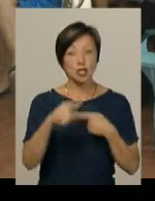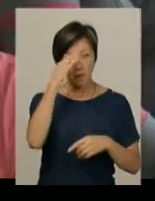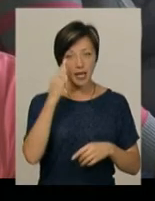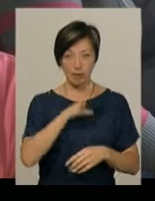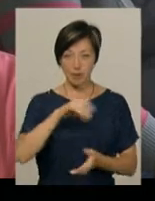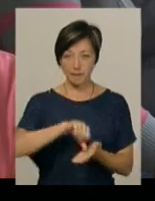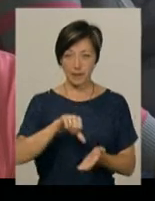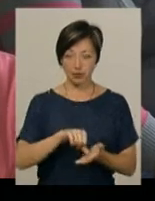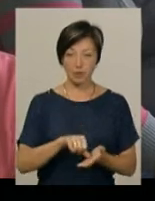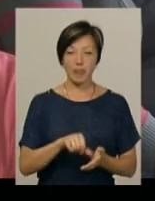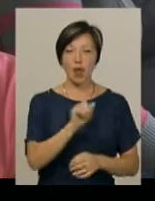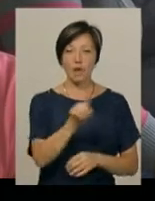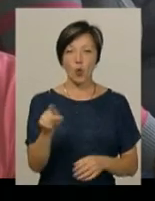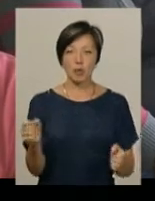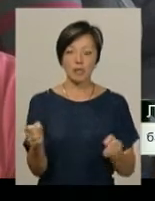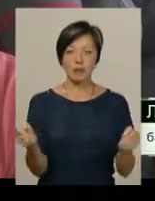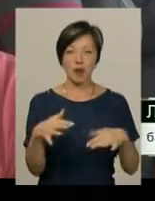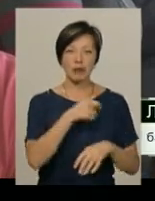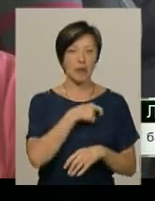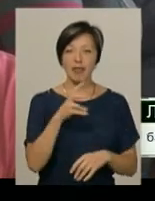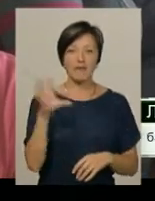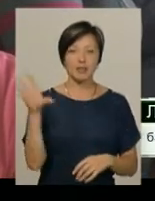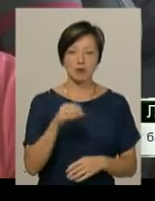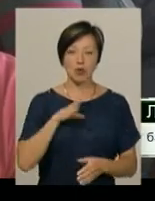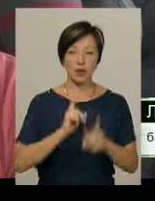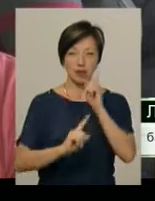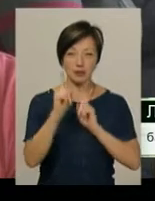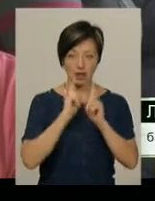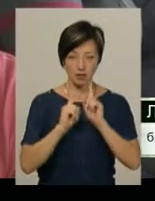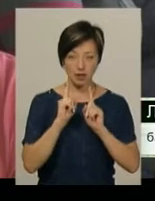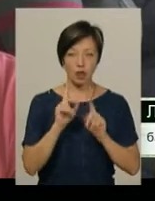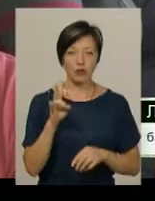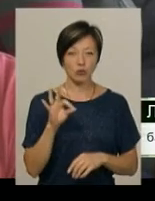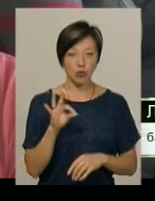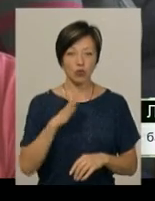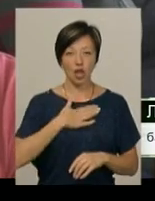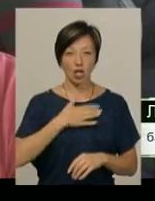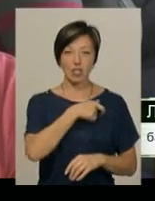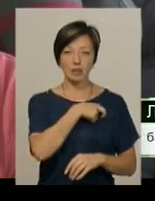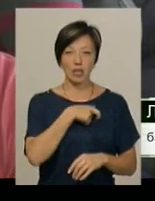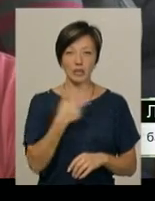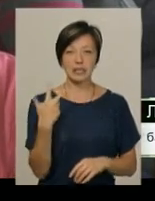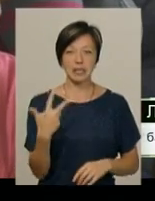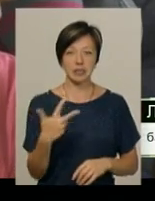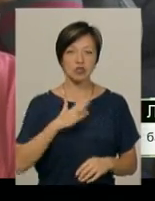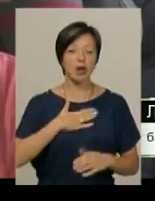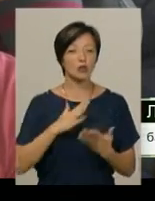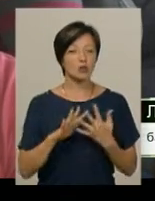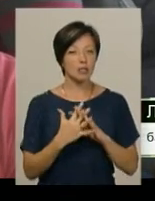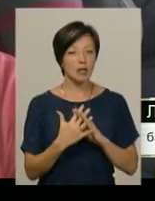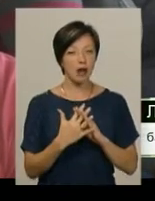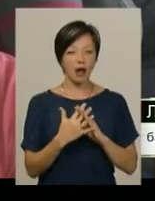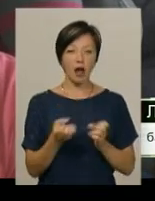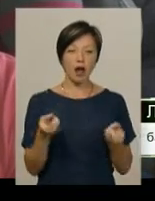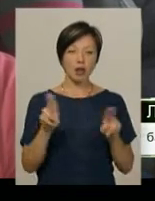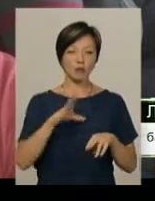присутні. Вони зібрали депутати, навіть не всі були на сесії, але наших депутатів було 3 з нашого села, а